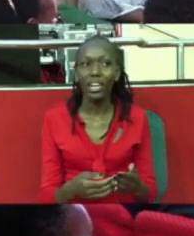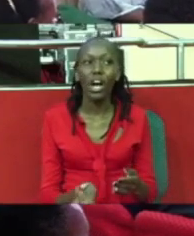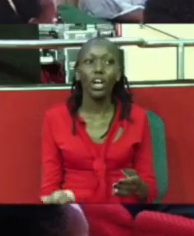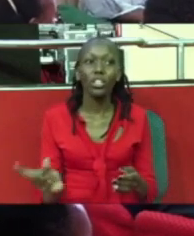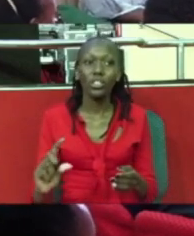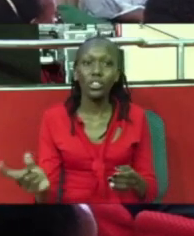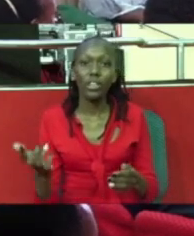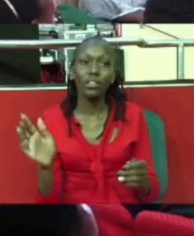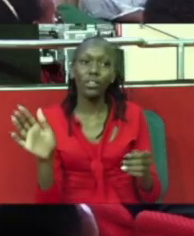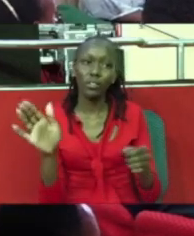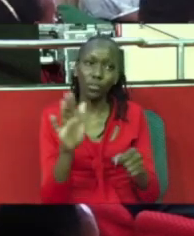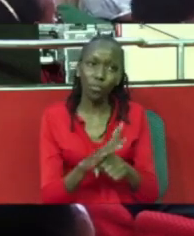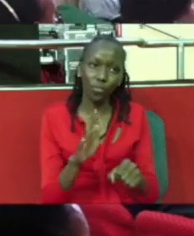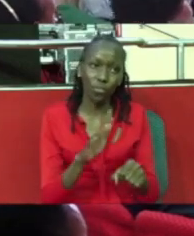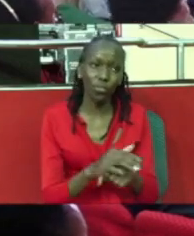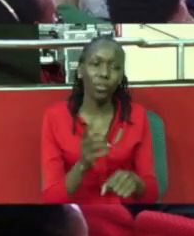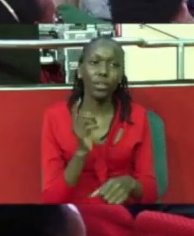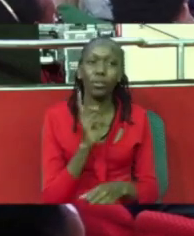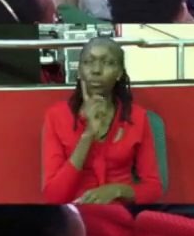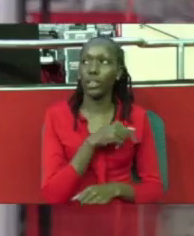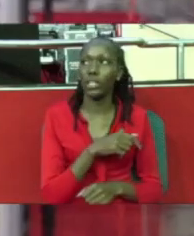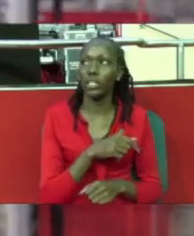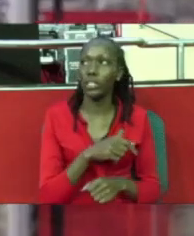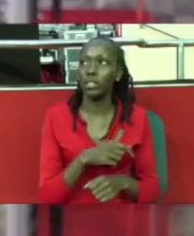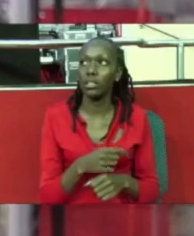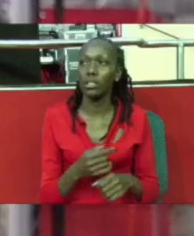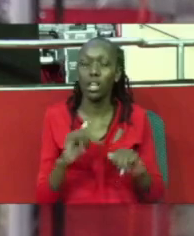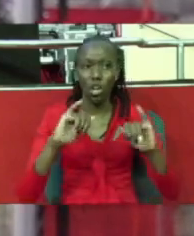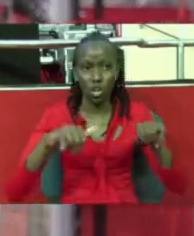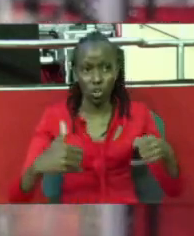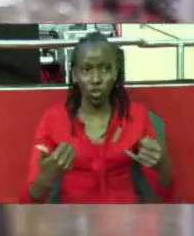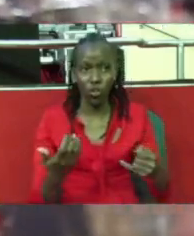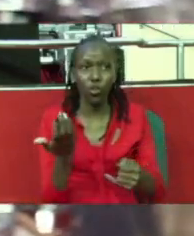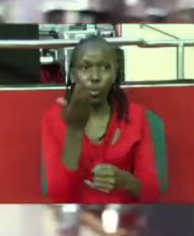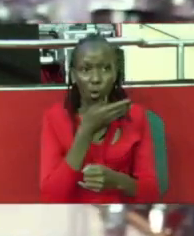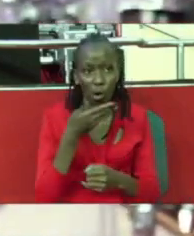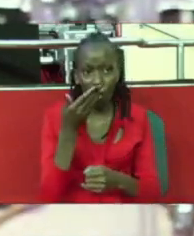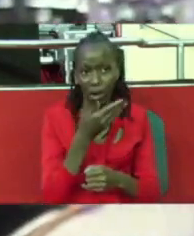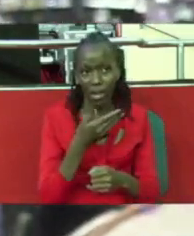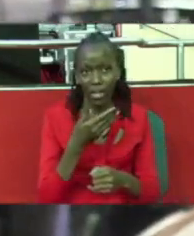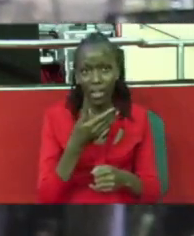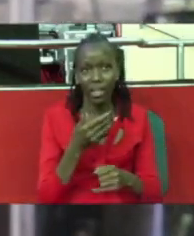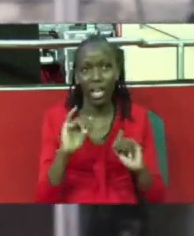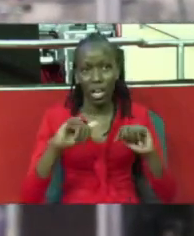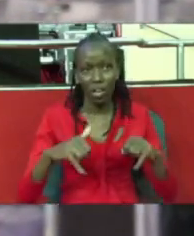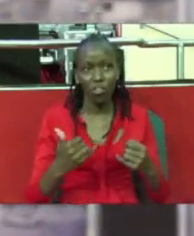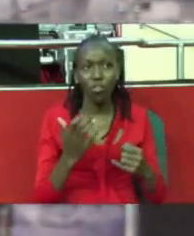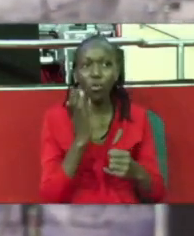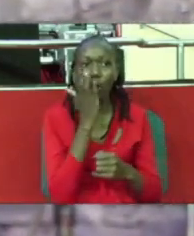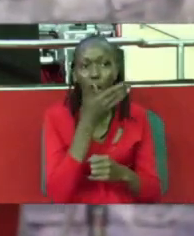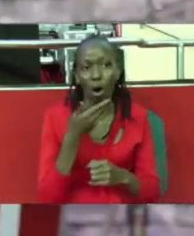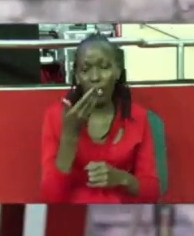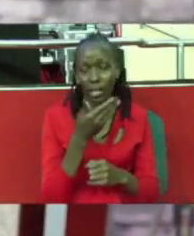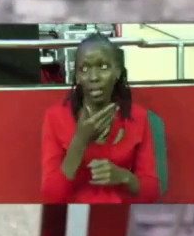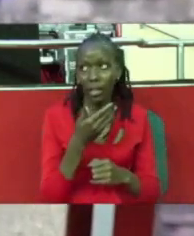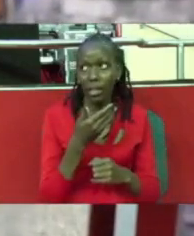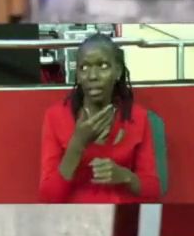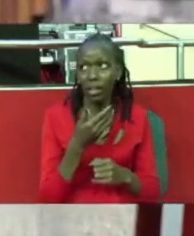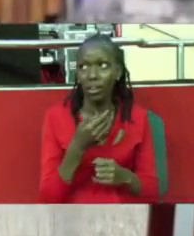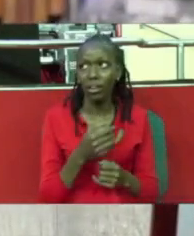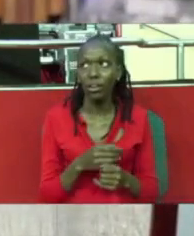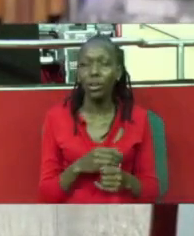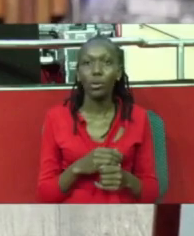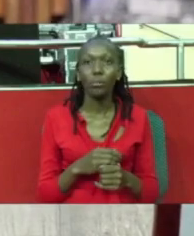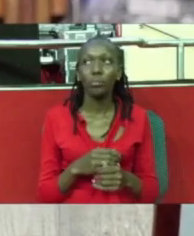filled, aha, vyombo vyako vitajaa, with new oil, na mafuta mapya, with new oil, na mafuta mapya, and what is amazing me,